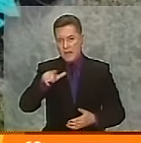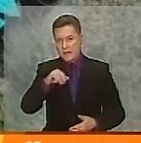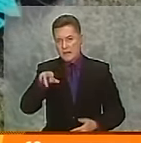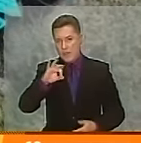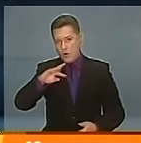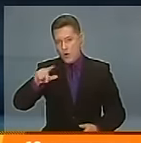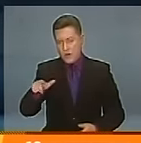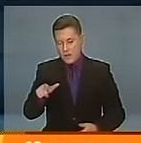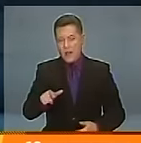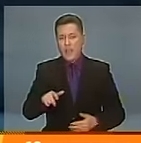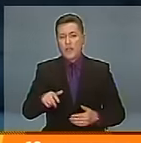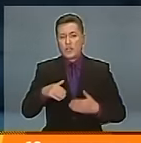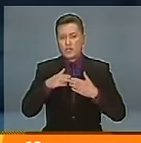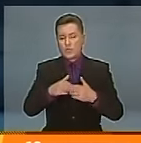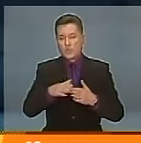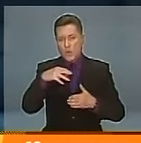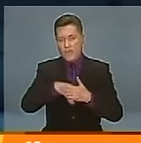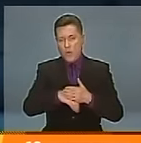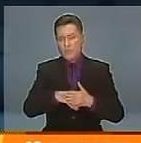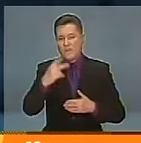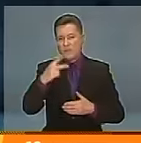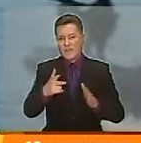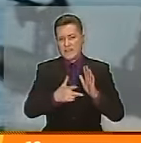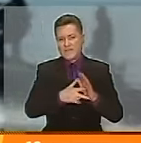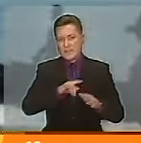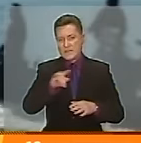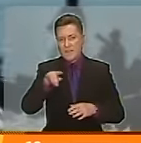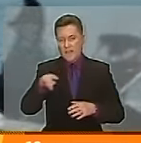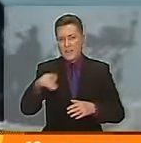міста Тупона. На його обливку 28 бойових літаків і 5